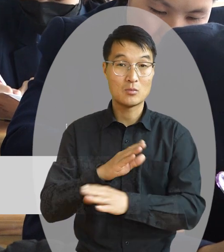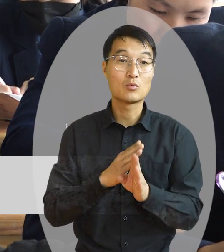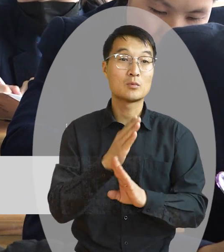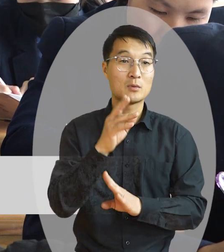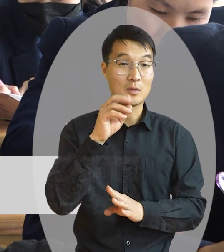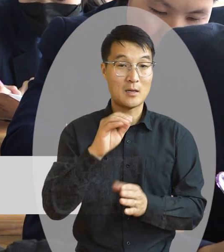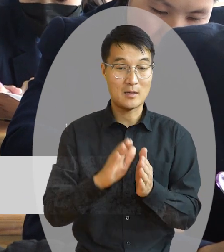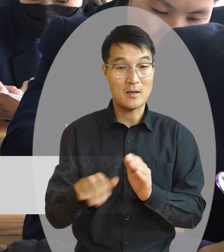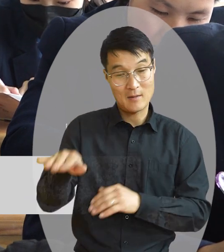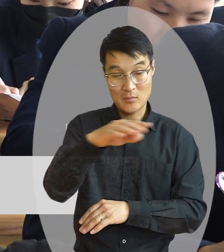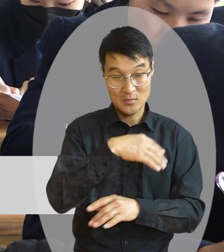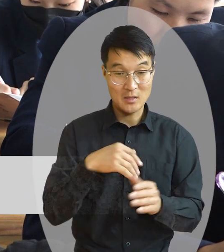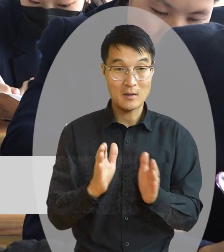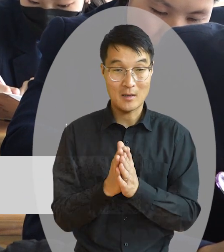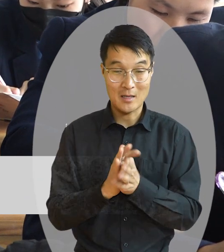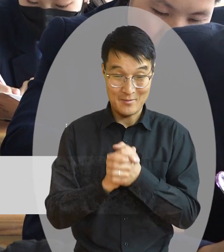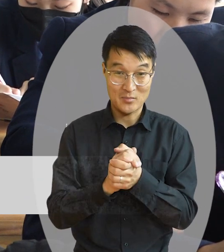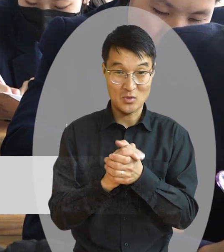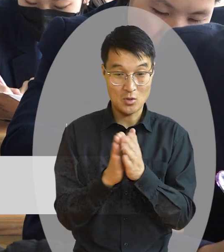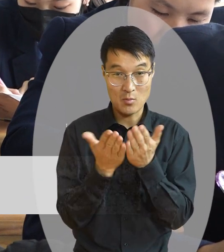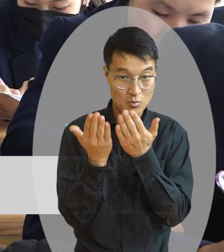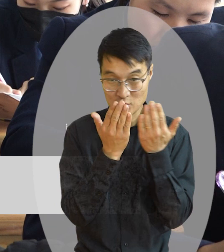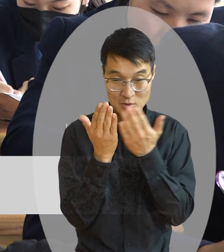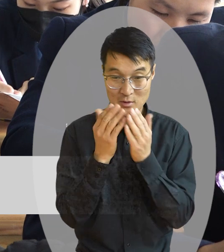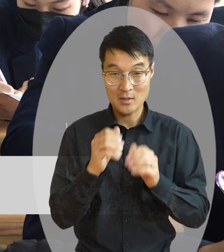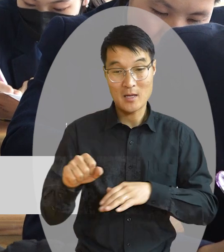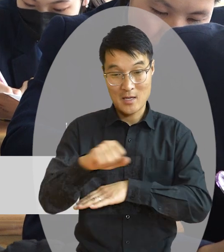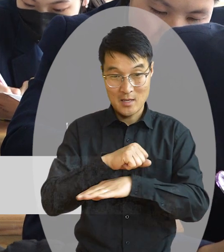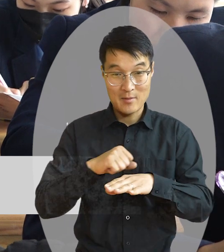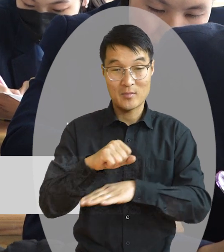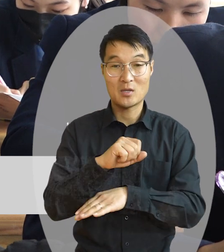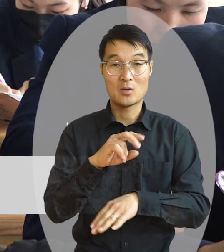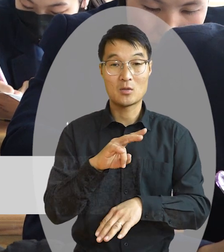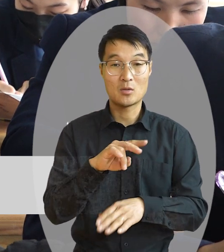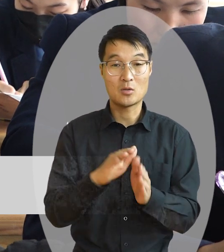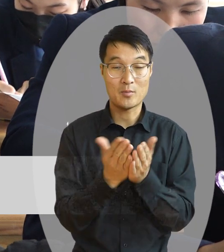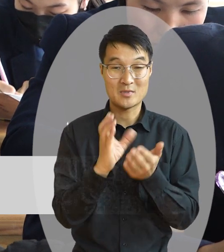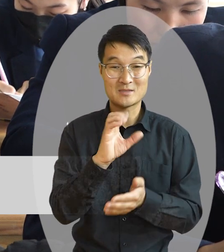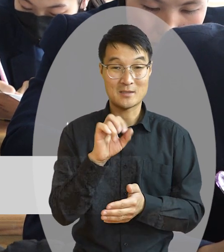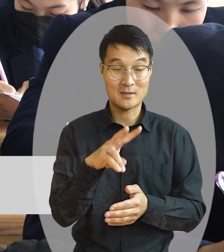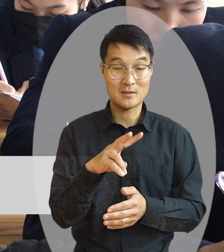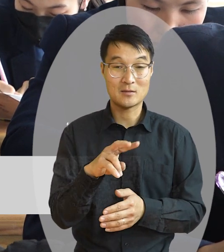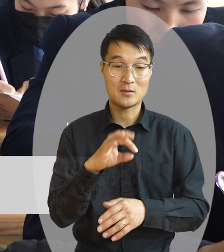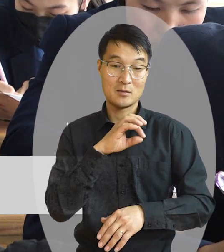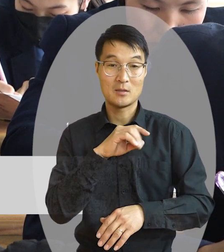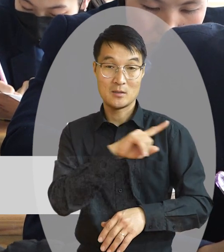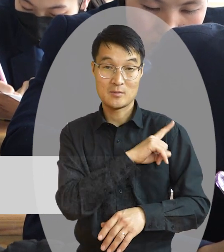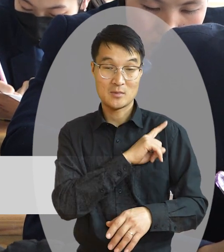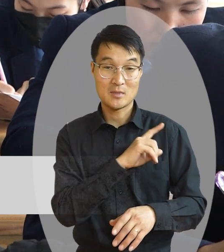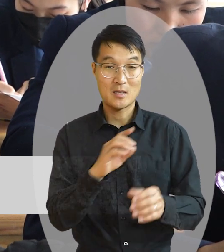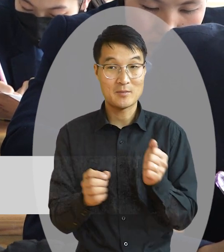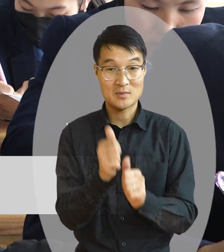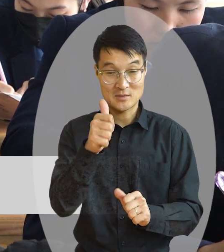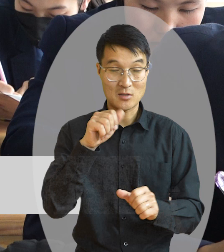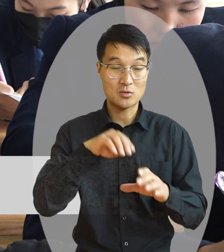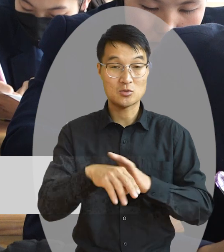дүнтэй өнгөрүүлж мөн сэтгэн бодох чадвар, багаар ажиллах чадвараа сайжруулсаар манай анги олон амжилт хүртэж тэгээд Чай